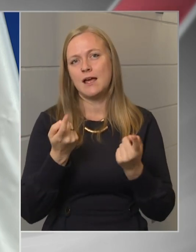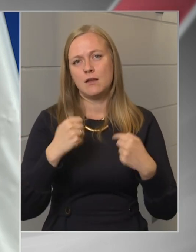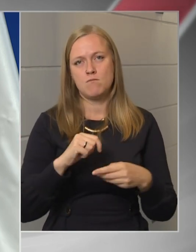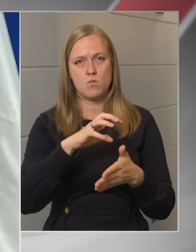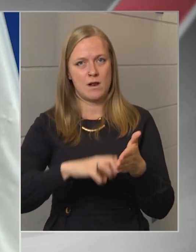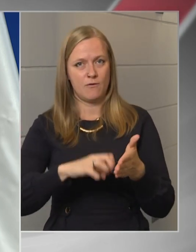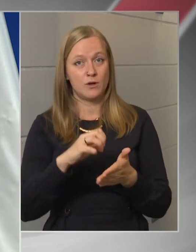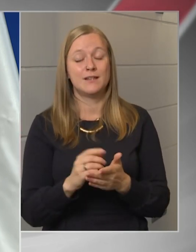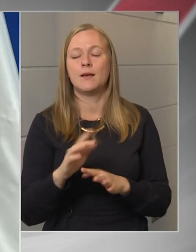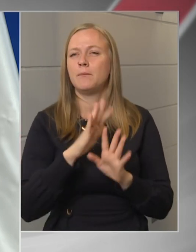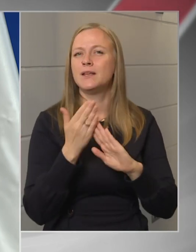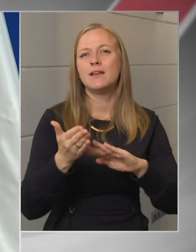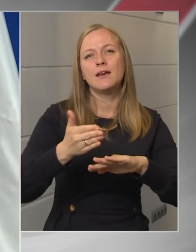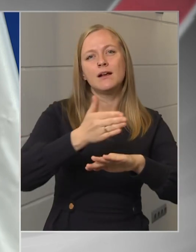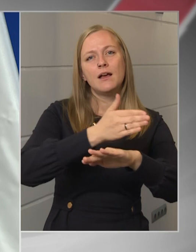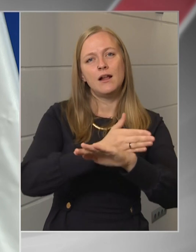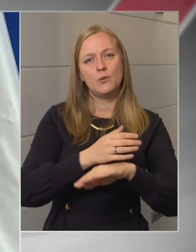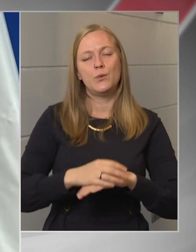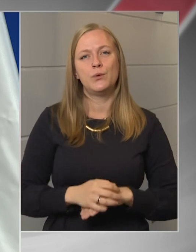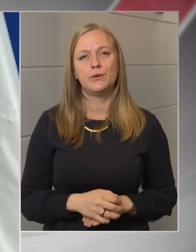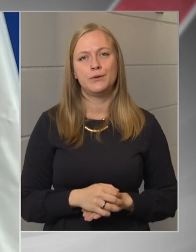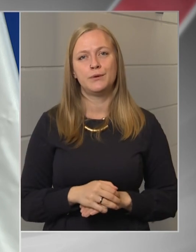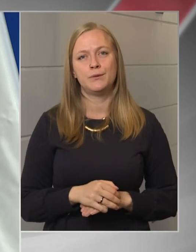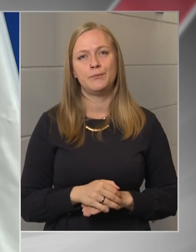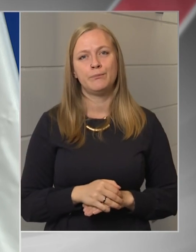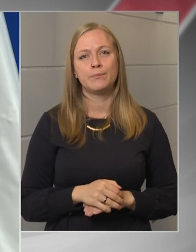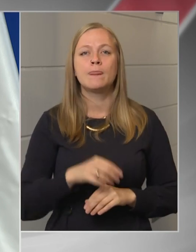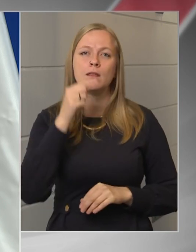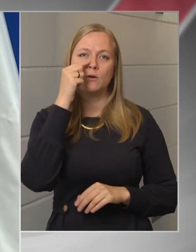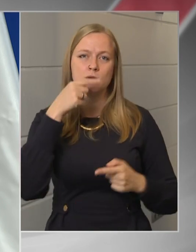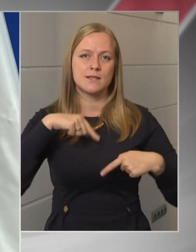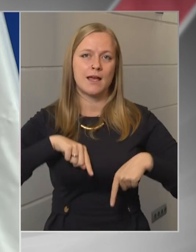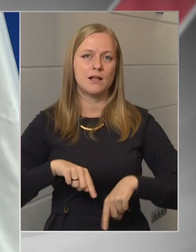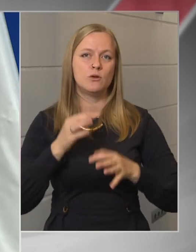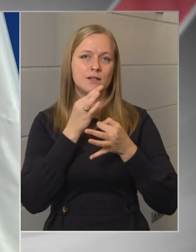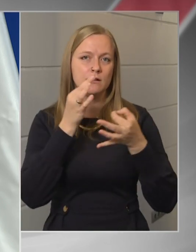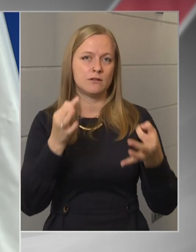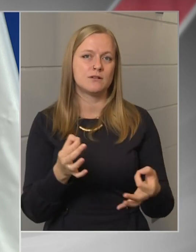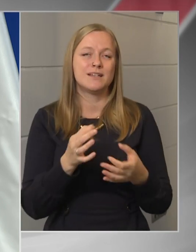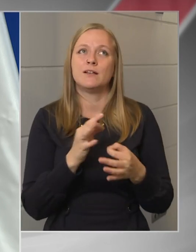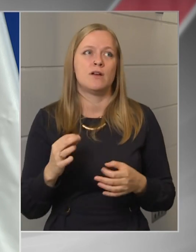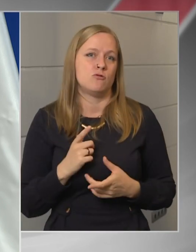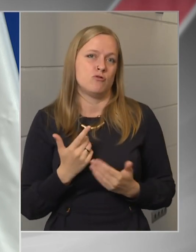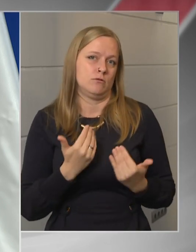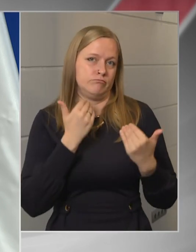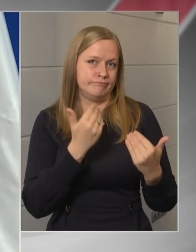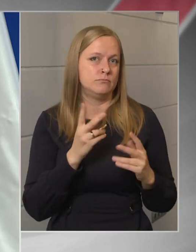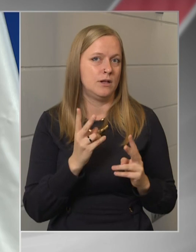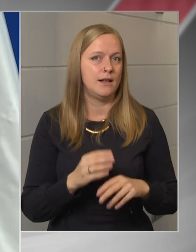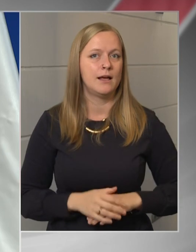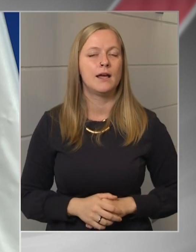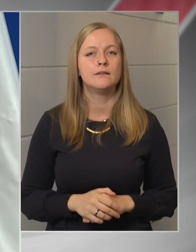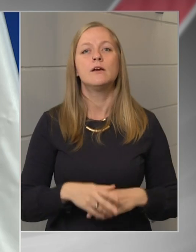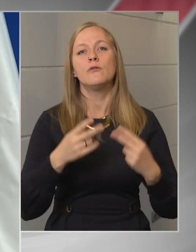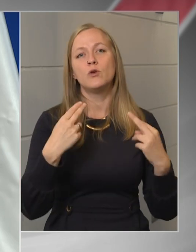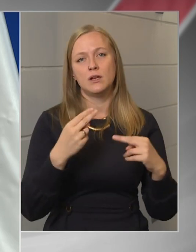De mindenek előtt az orosz elnök nyilatkozatát nyilván csak üdvözölhetjük. Ez